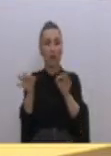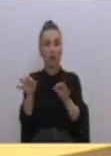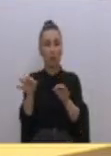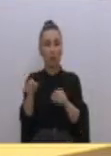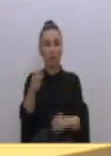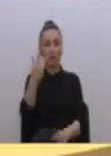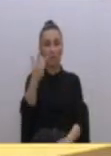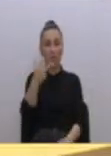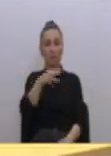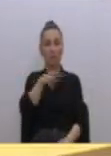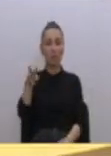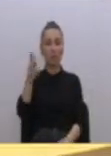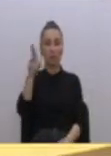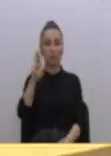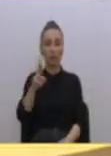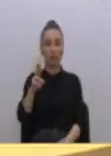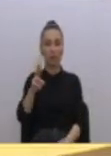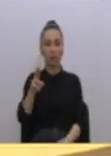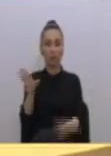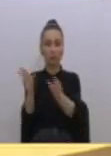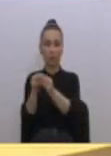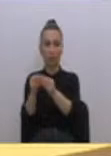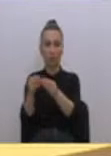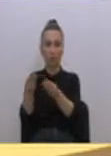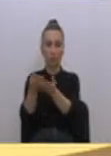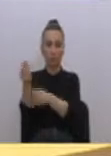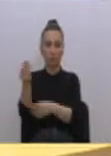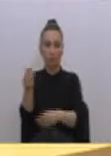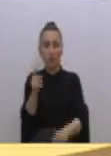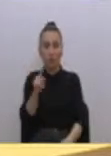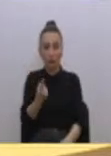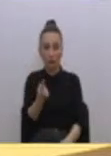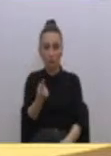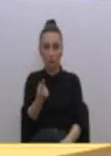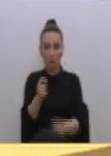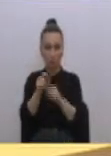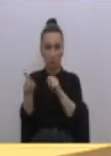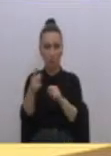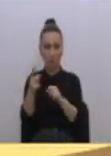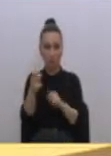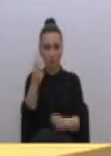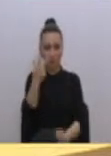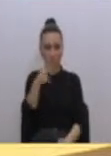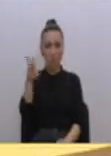ინვესტორი $1 მილიონი იქით მივაყოლეთო. რატომ? უნდა გიპასუხოთ, $13 მილიონი გადაუხადეთ თუ